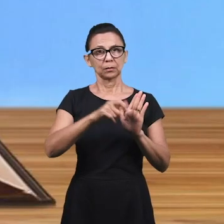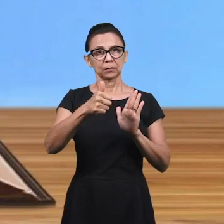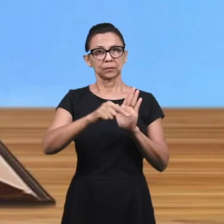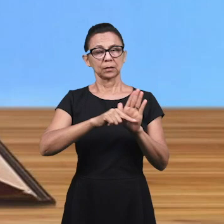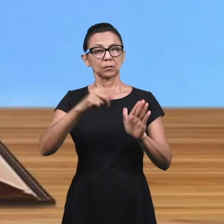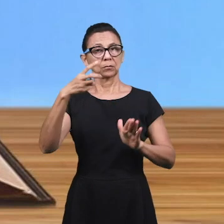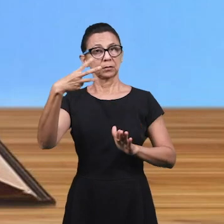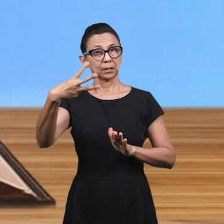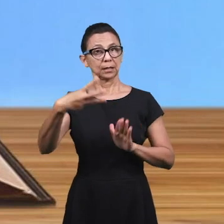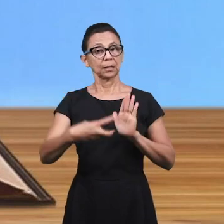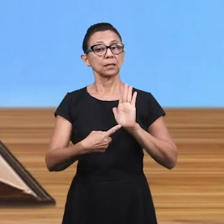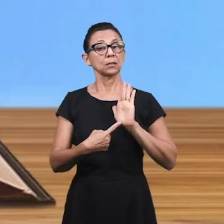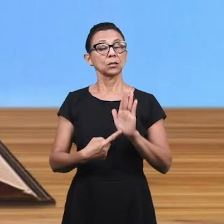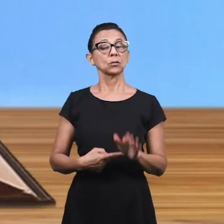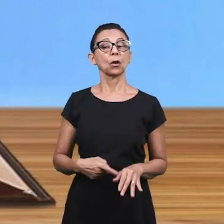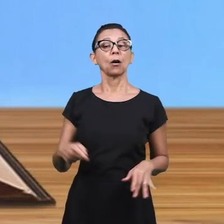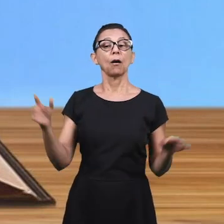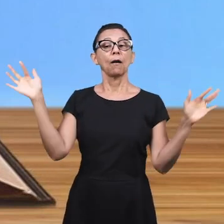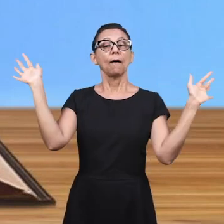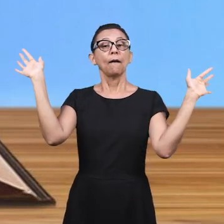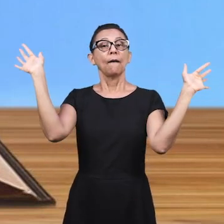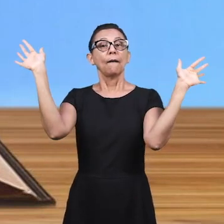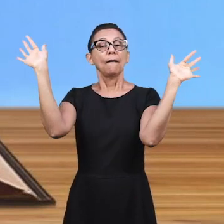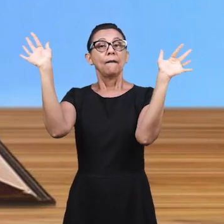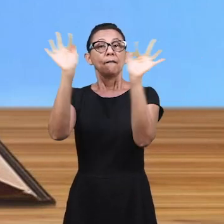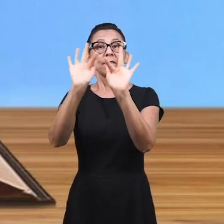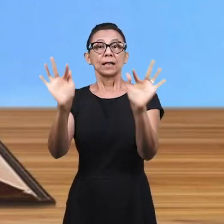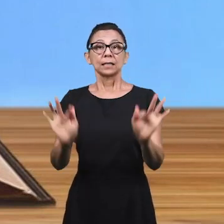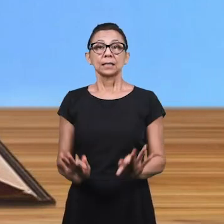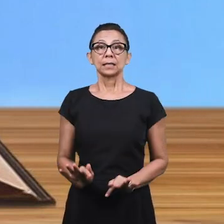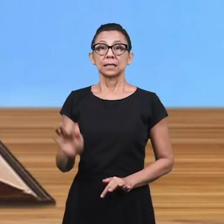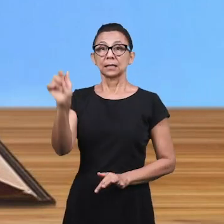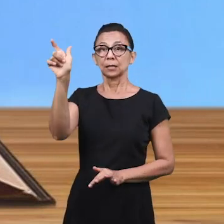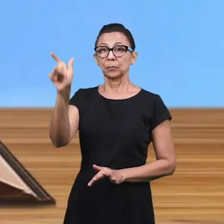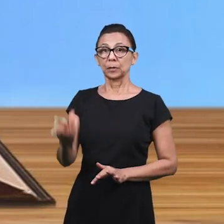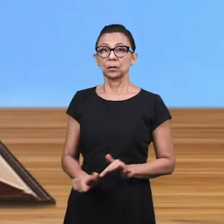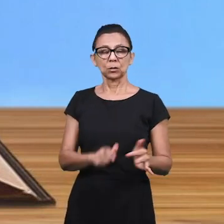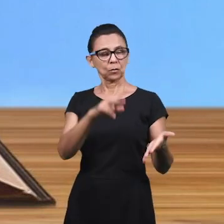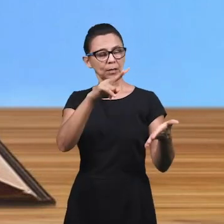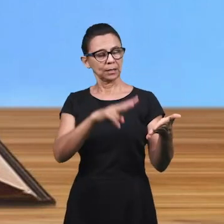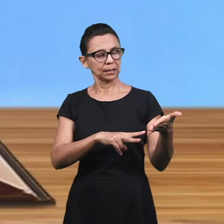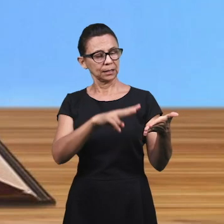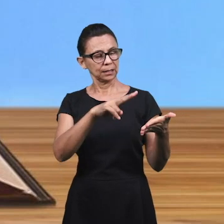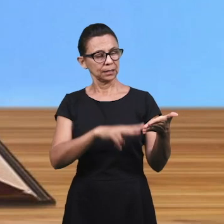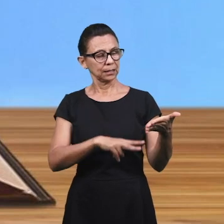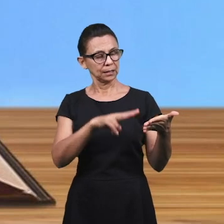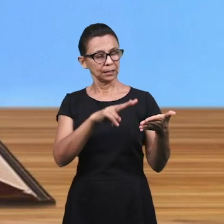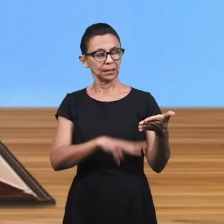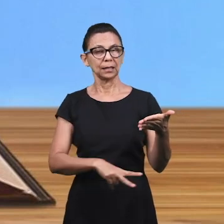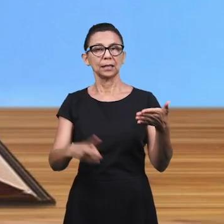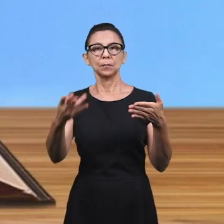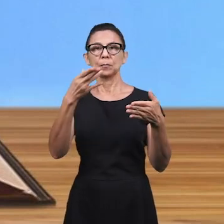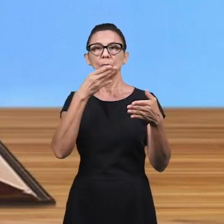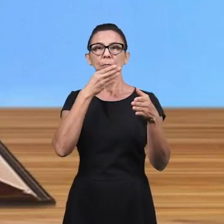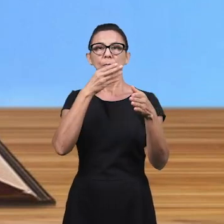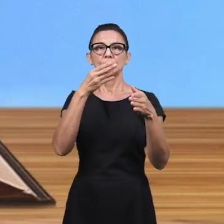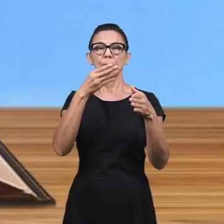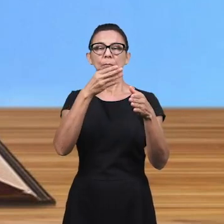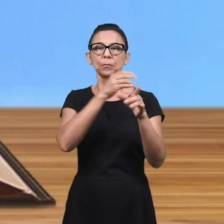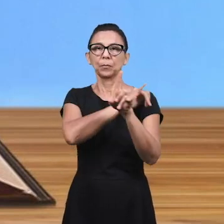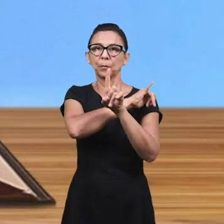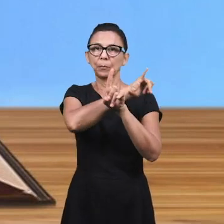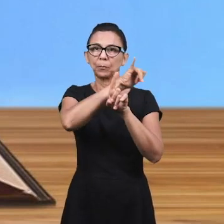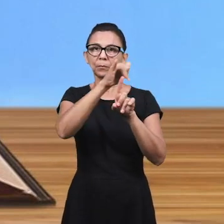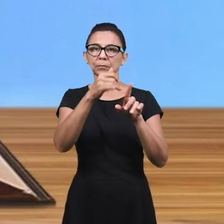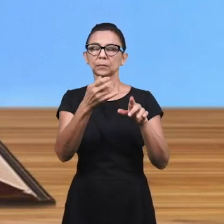bienheureux celui qui lit et ceux qui entendent les paroles de cette prophétie et gardent